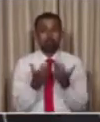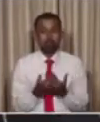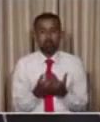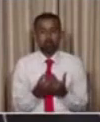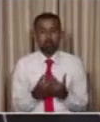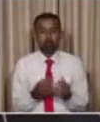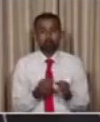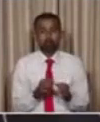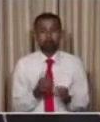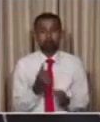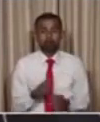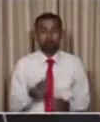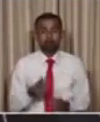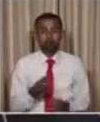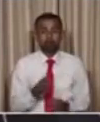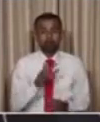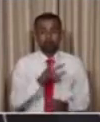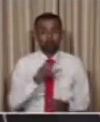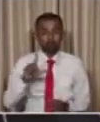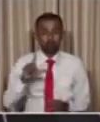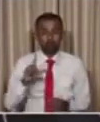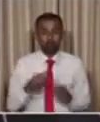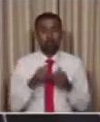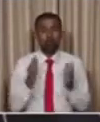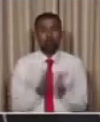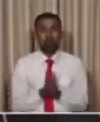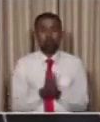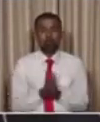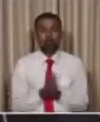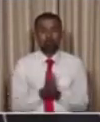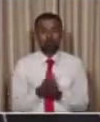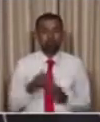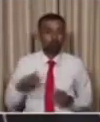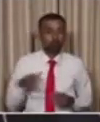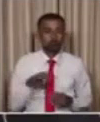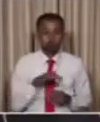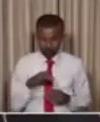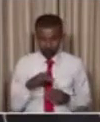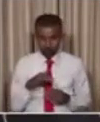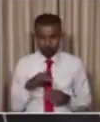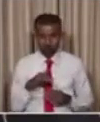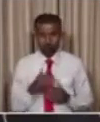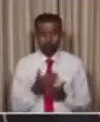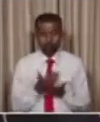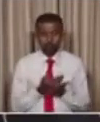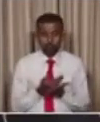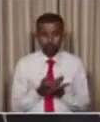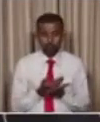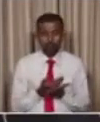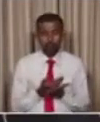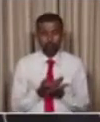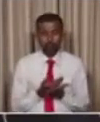බිලියන 1387යි. ඒක සමස්ත මේ පද්ධතියේ තිබෙන ඒ ඉතුරුම් වලින්, එම නැත්තම් ඩිපොසිට්